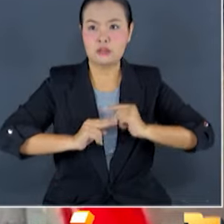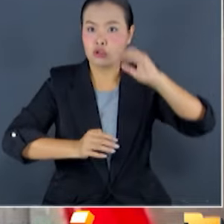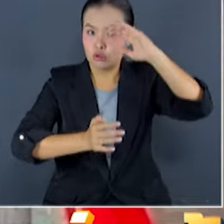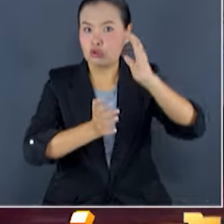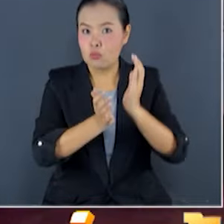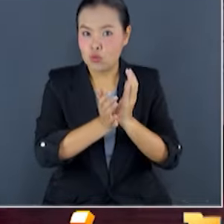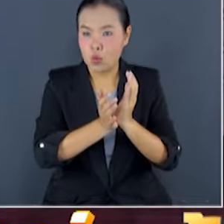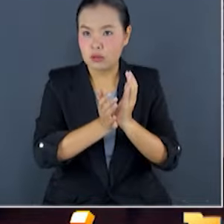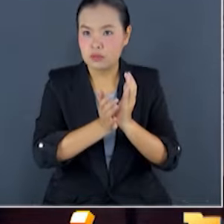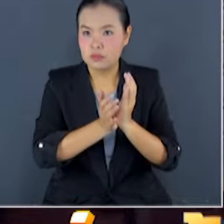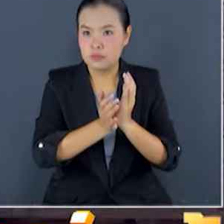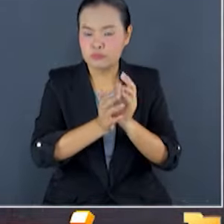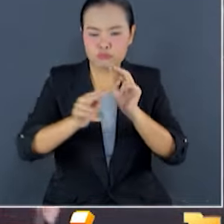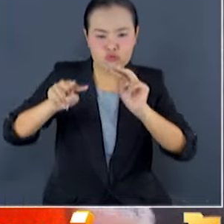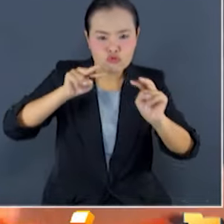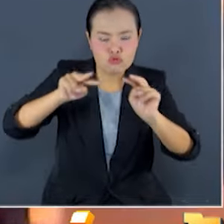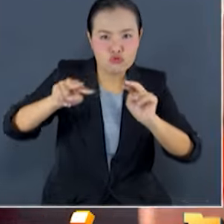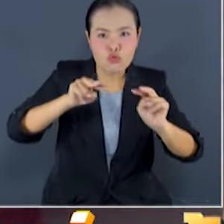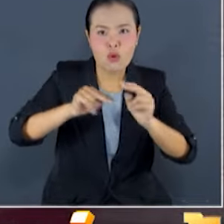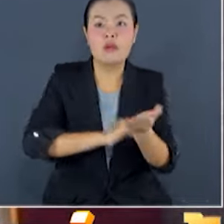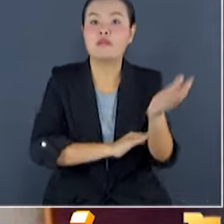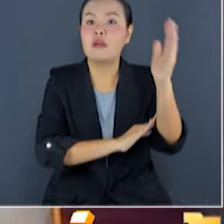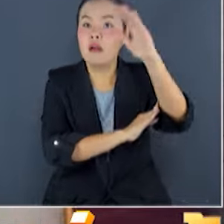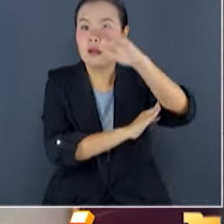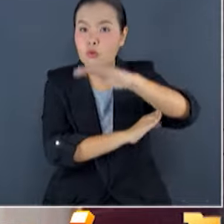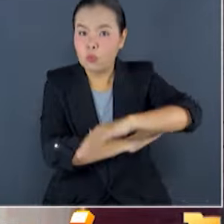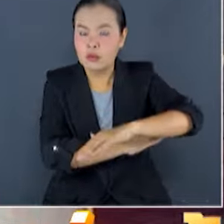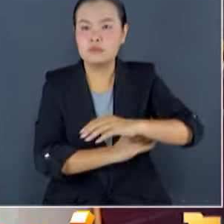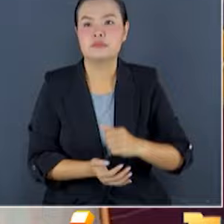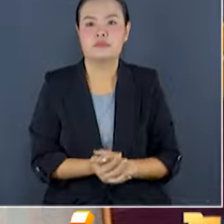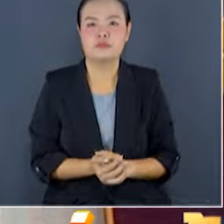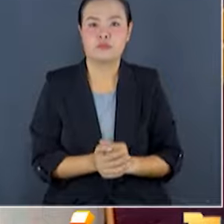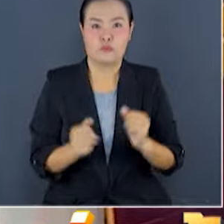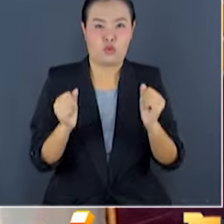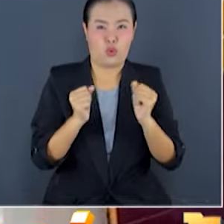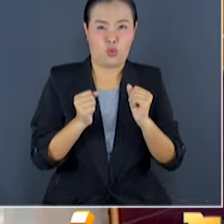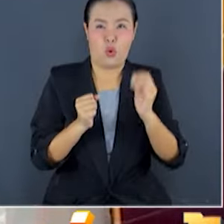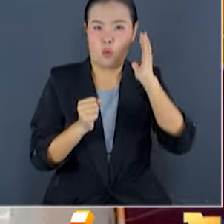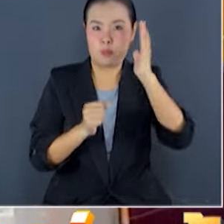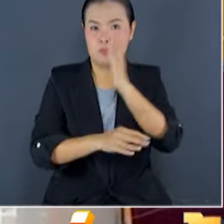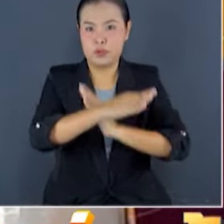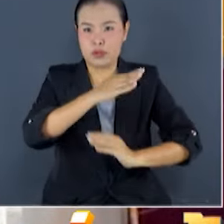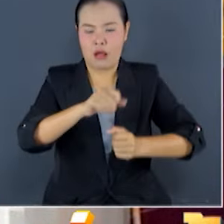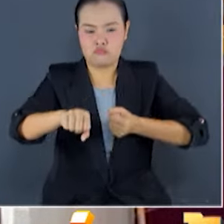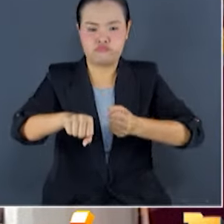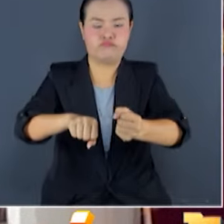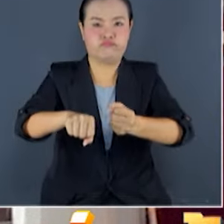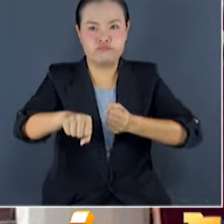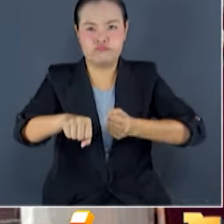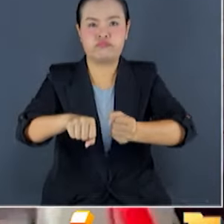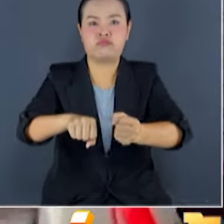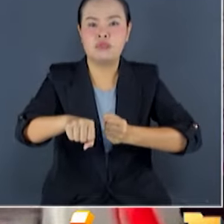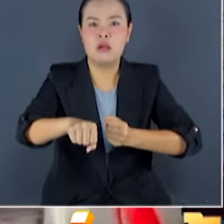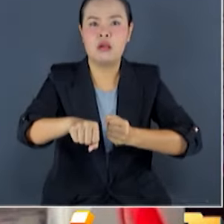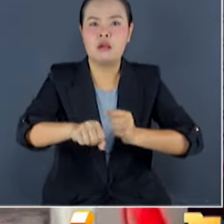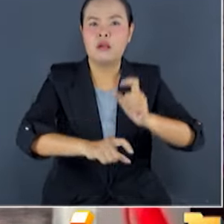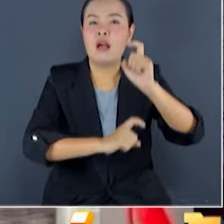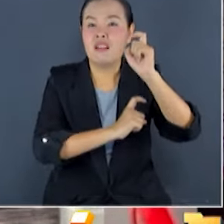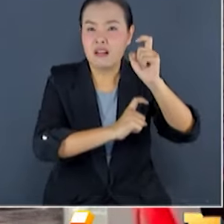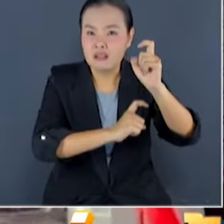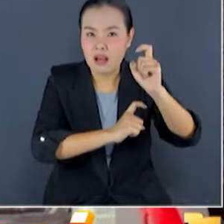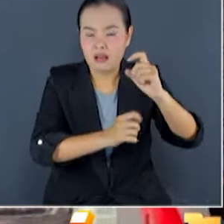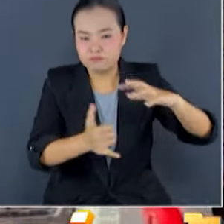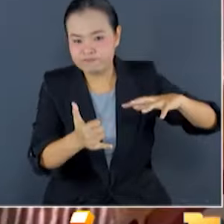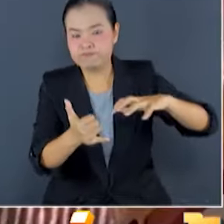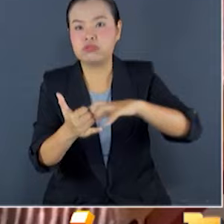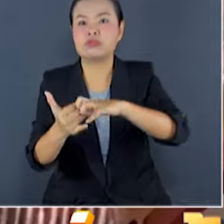จของสภ.นครหลวงที่แวะเวียนมาดูแลตลอดทั้งวันนะครับเพราะว่าคือเกรงว่าถ้าตัวนายมณฑลไปโยกสำล้อมันอาจจะเกิดอันตราย